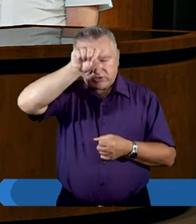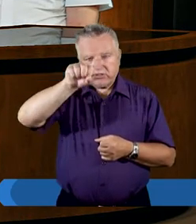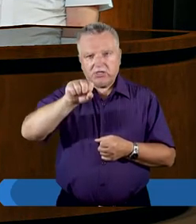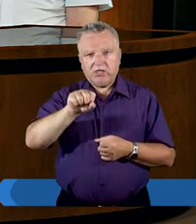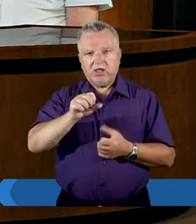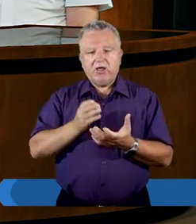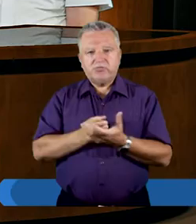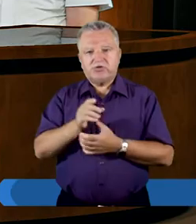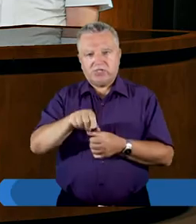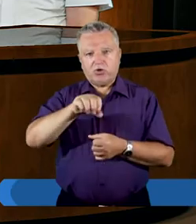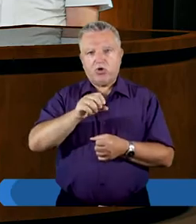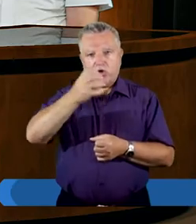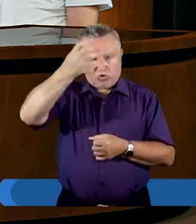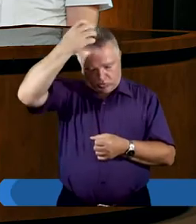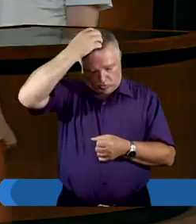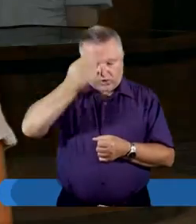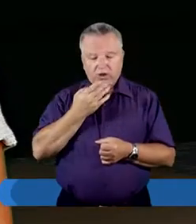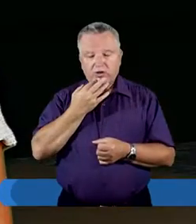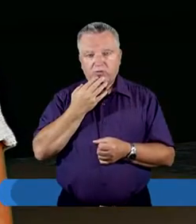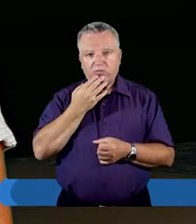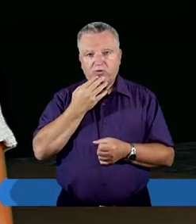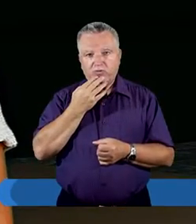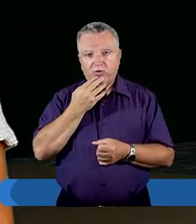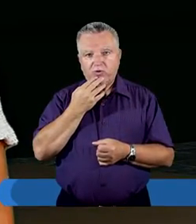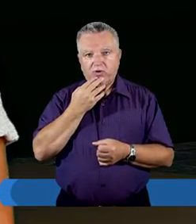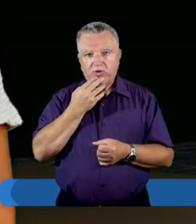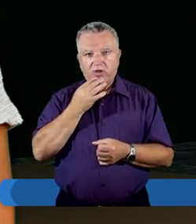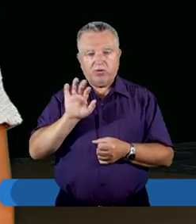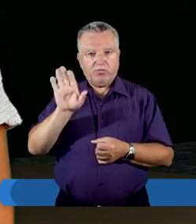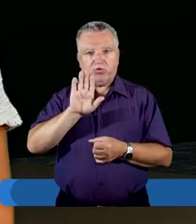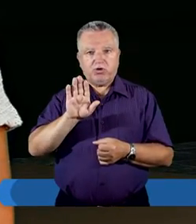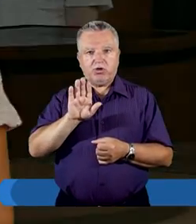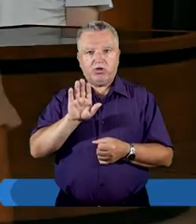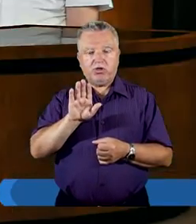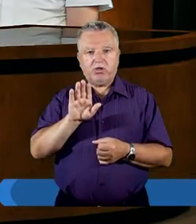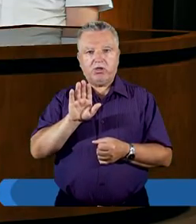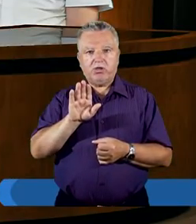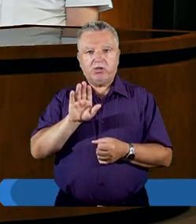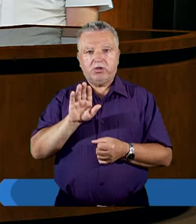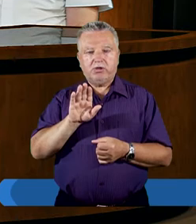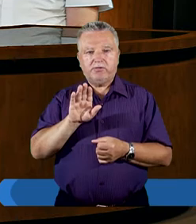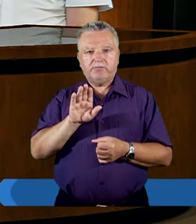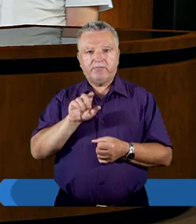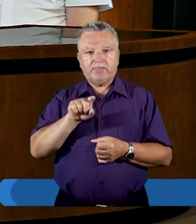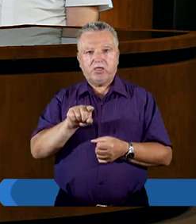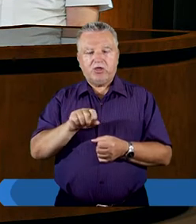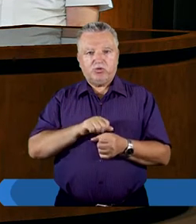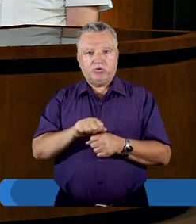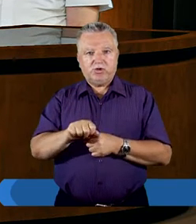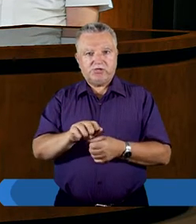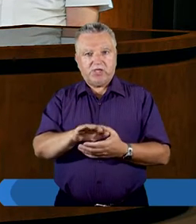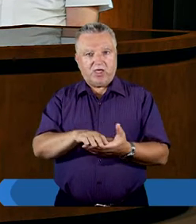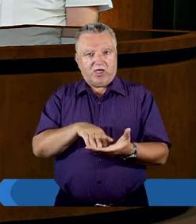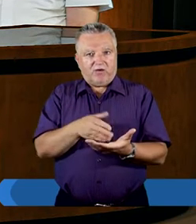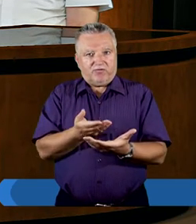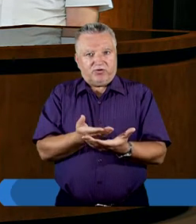Bóg przemówił. I mówił do Jozjasza, nie idź na tą wojnę. On był nieposłuszny jednak. Tu też nasuwają się wnioski, chociaż do